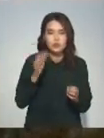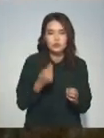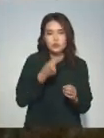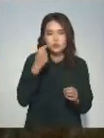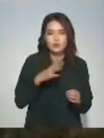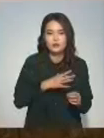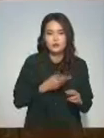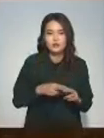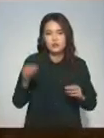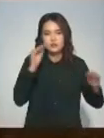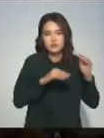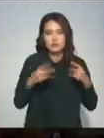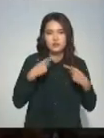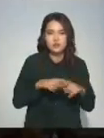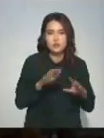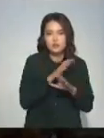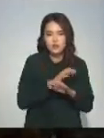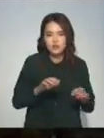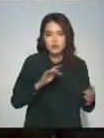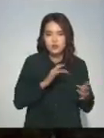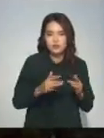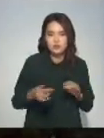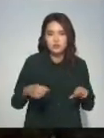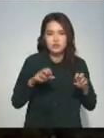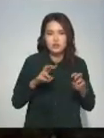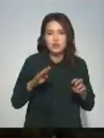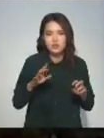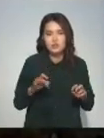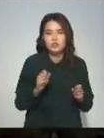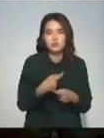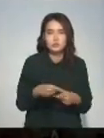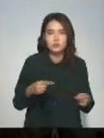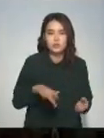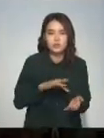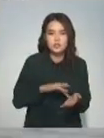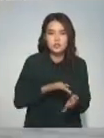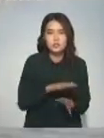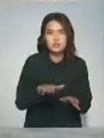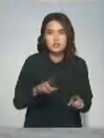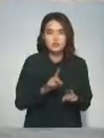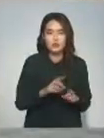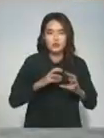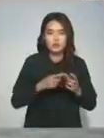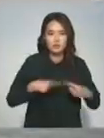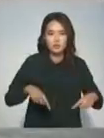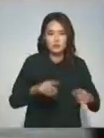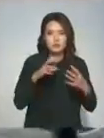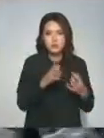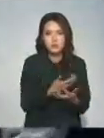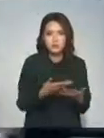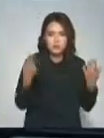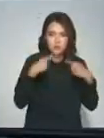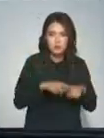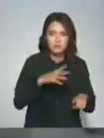критической инфраструктуре. Отключилась высоковольтная линия связи Днепровская. В центре Киева не работает общественный транспорт. В городе и